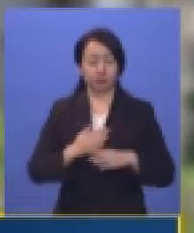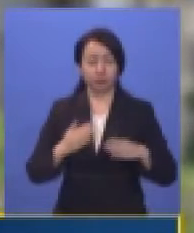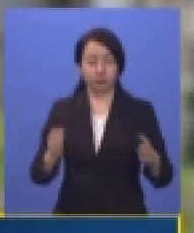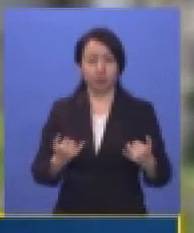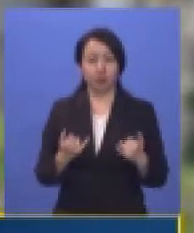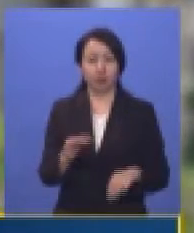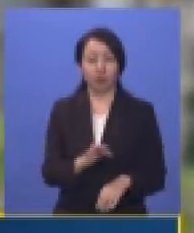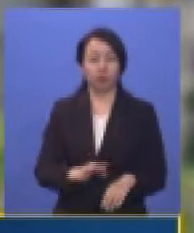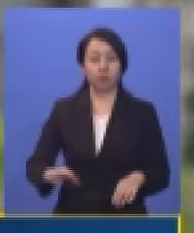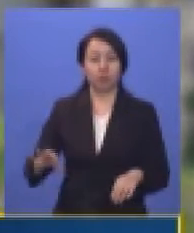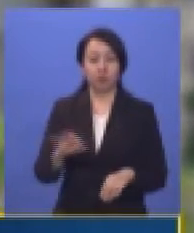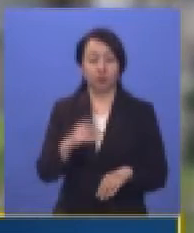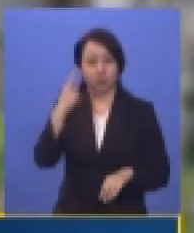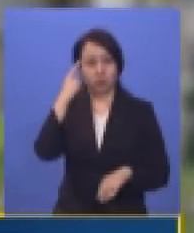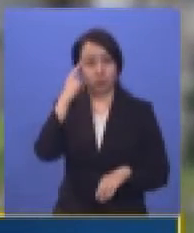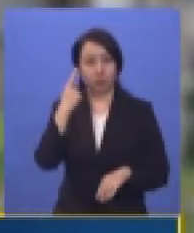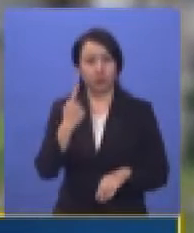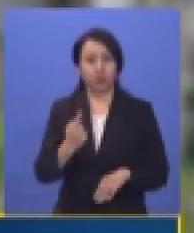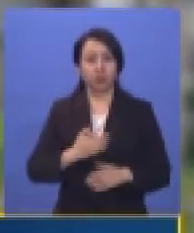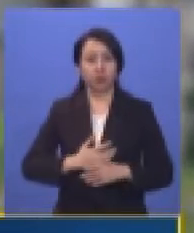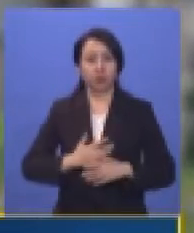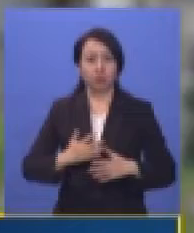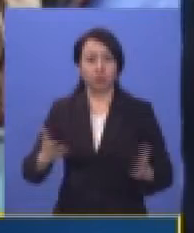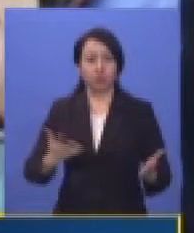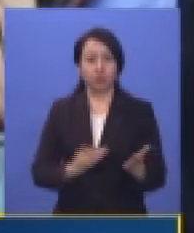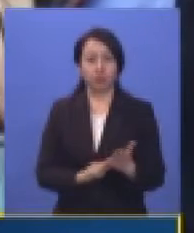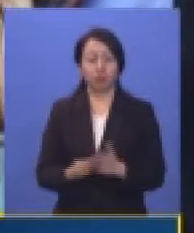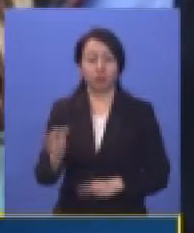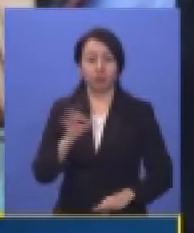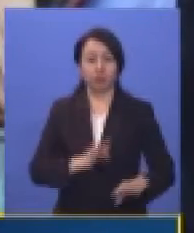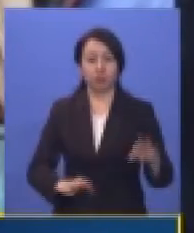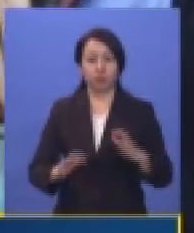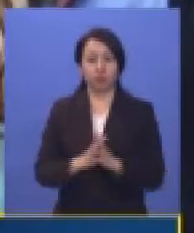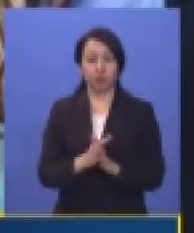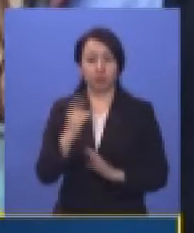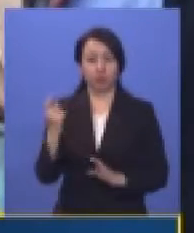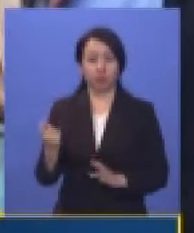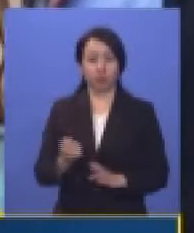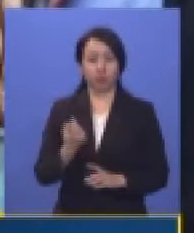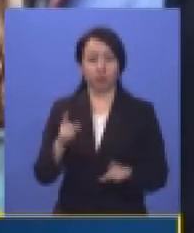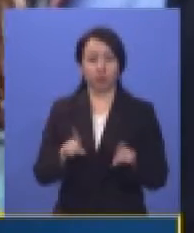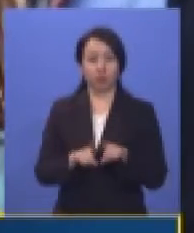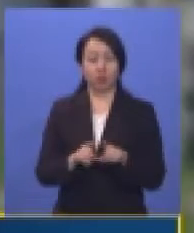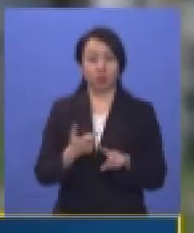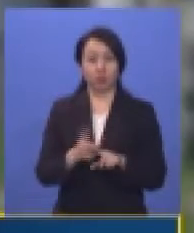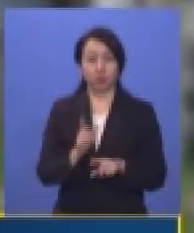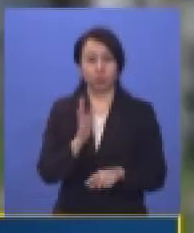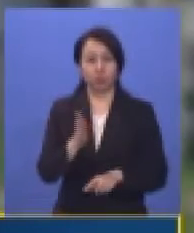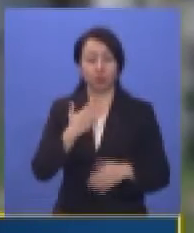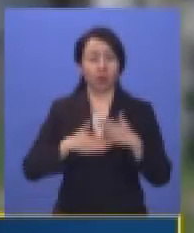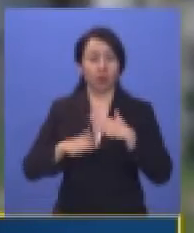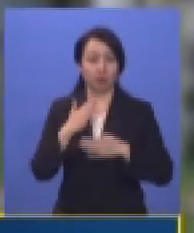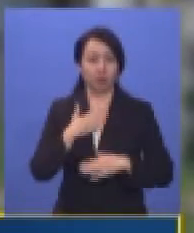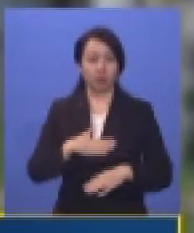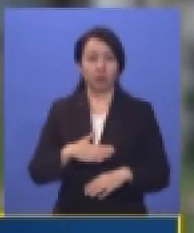для нашей области, это, я думаю, это один из крупных инвестпроектов. Сельхозпроизводители тоже будут этому рады, я надеюсь, потому